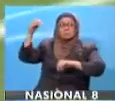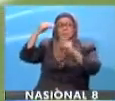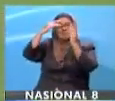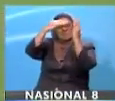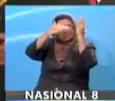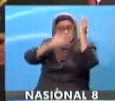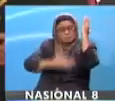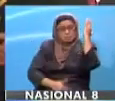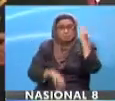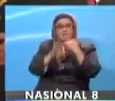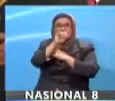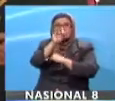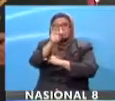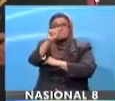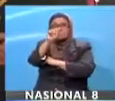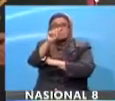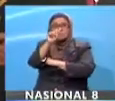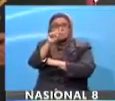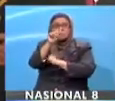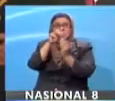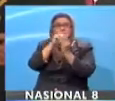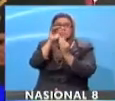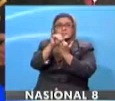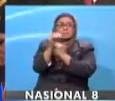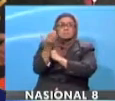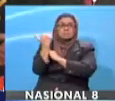lalu. Saya telah memberi